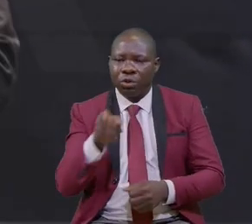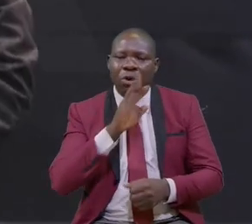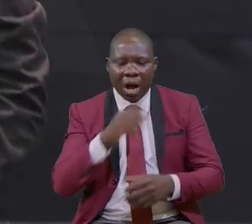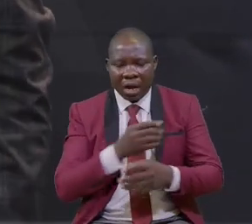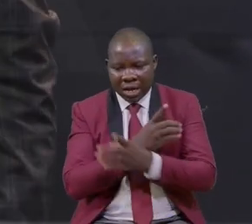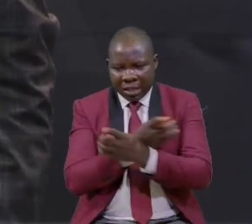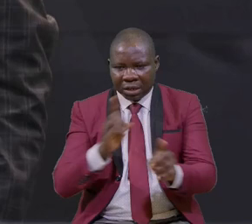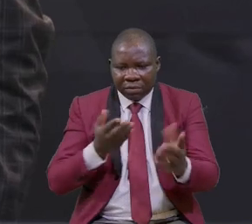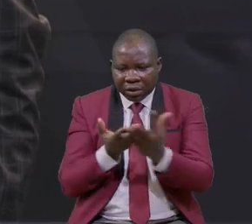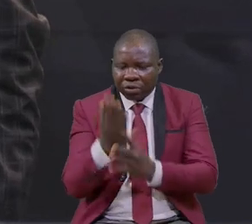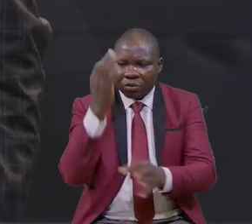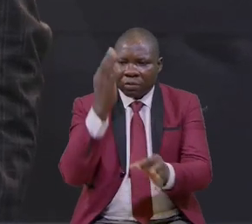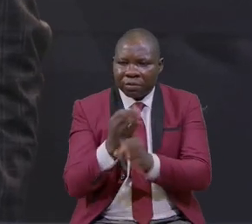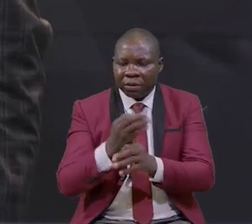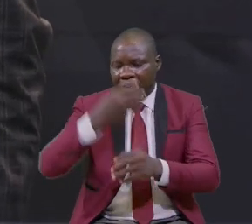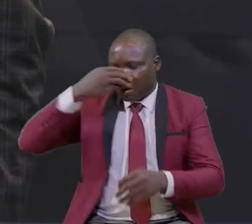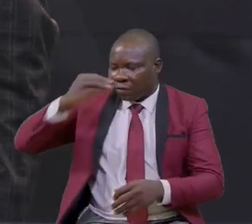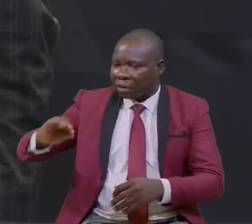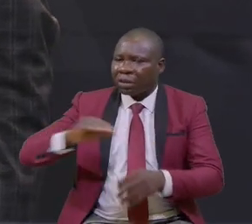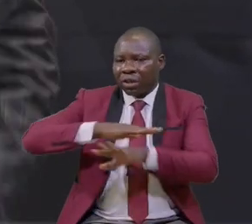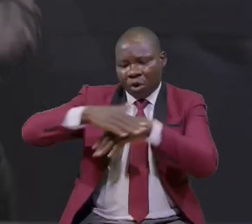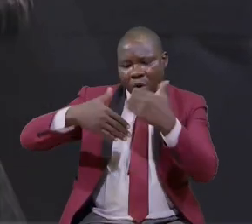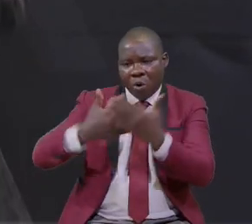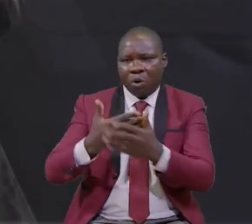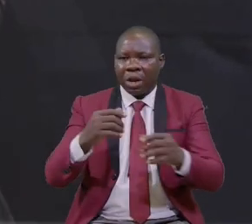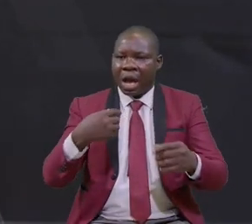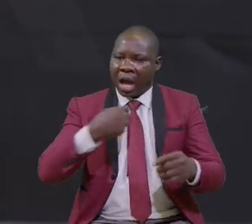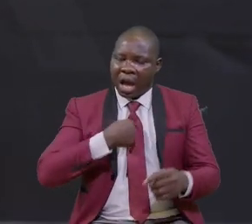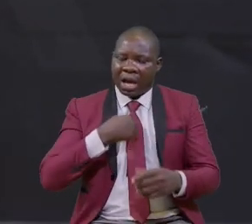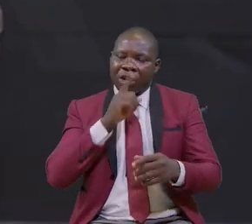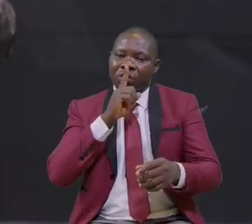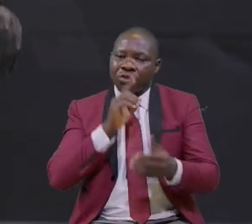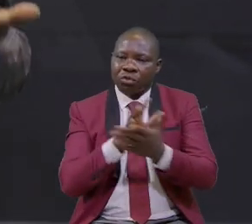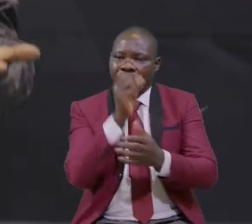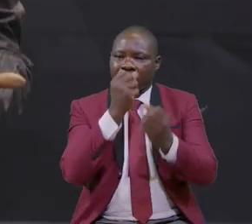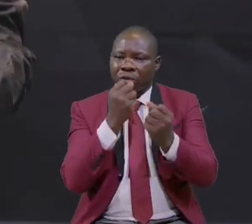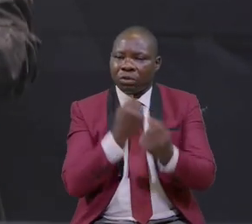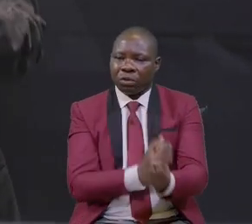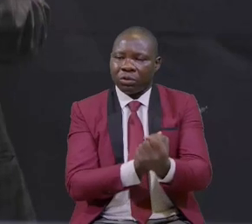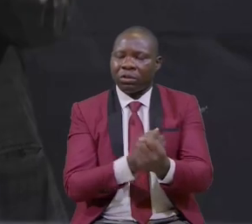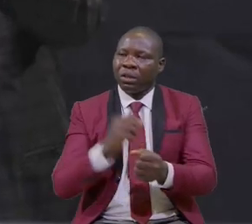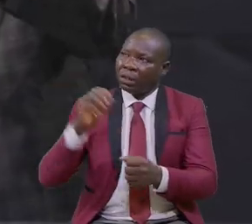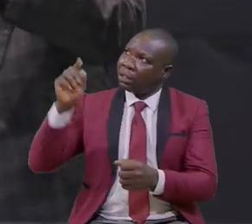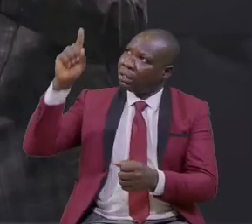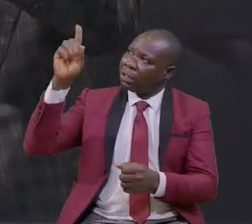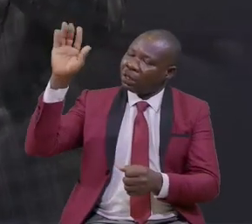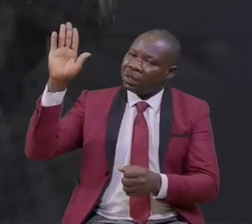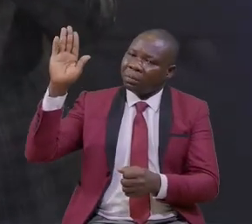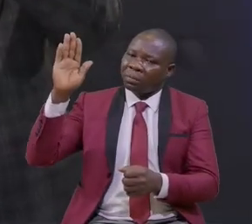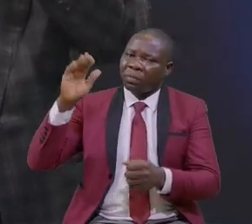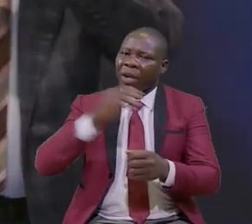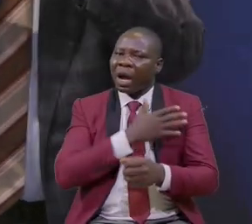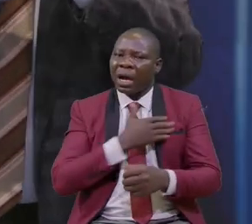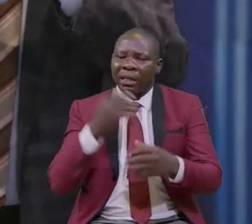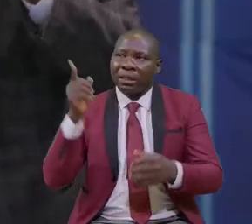foi. Tout abandonnant, je me confie en lui. Et il dit, et cela ne vient pas de